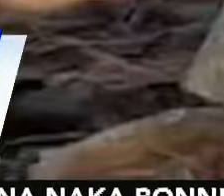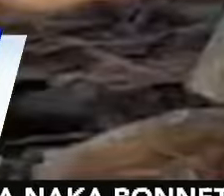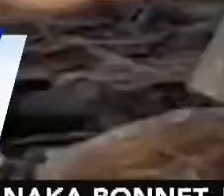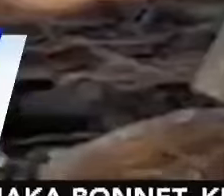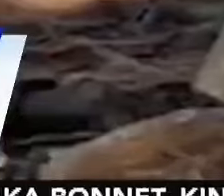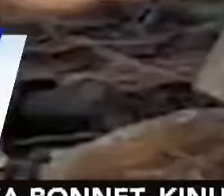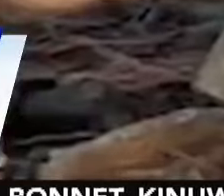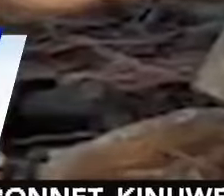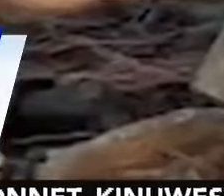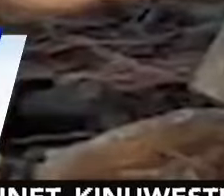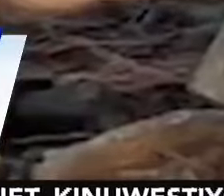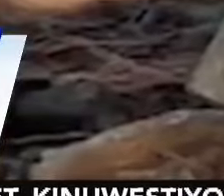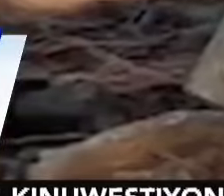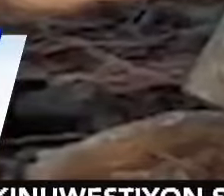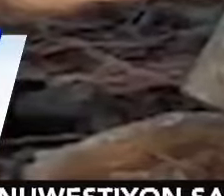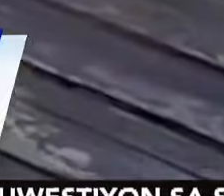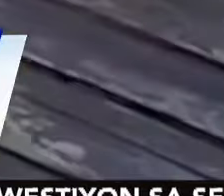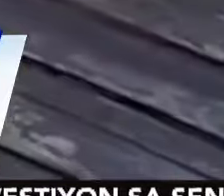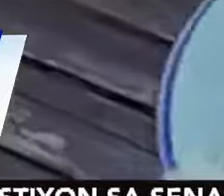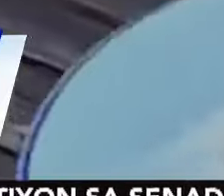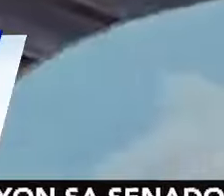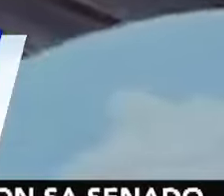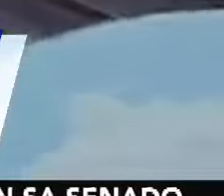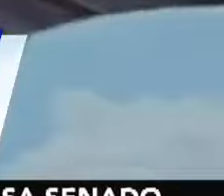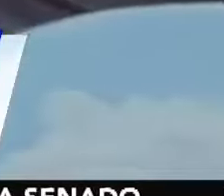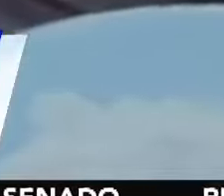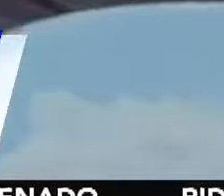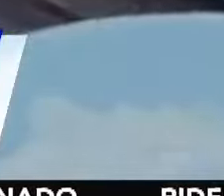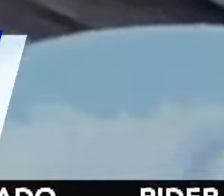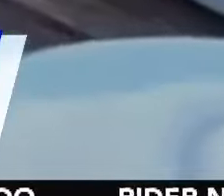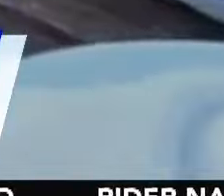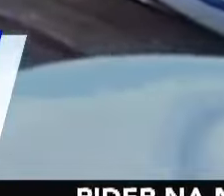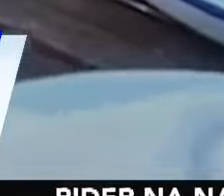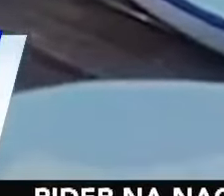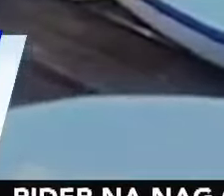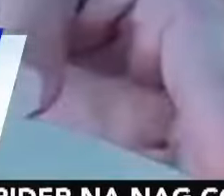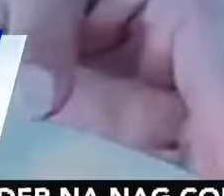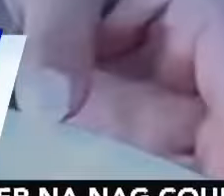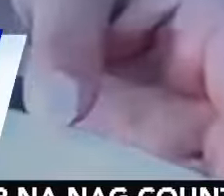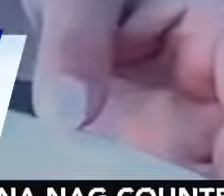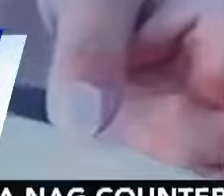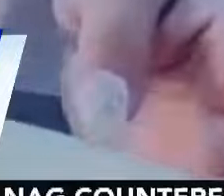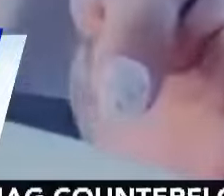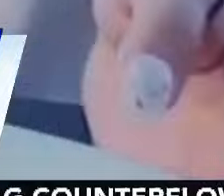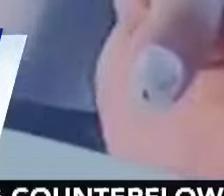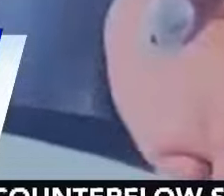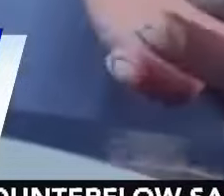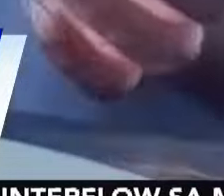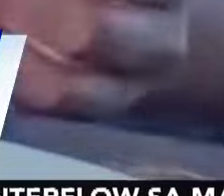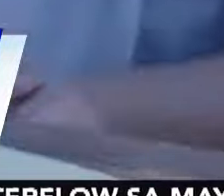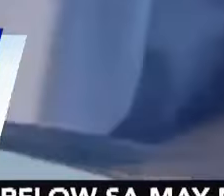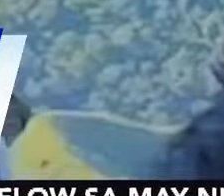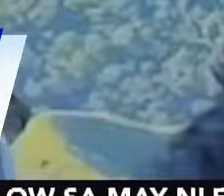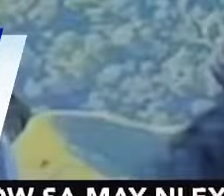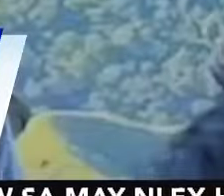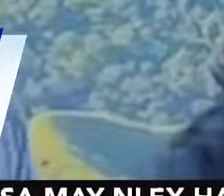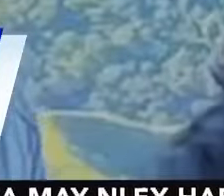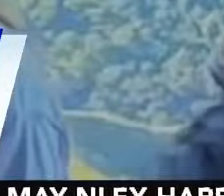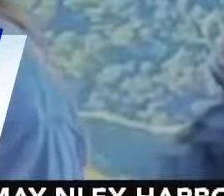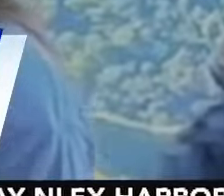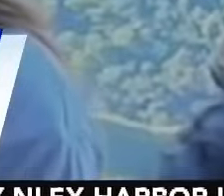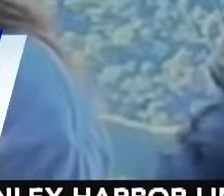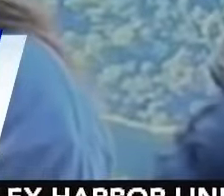flashlight. Pwede rin magtayo ng tent. Pag sikat ng araw, mag-almusal sa likod ng malapainting na